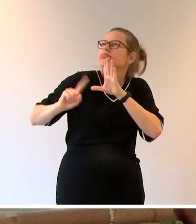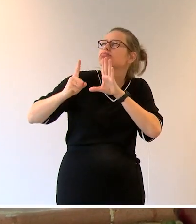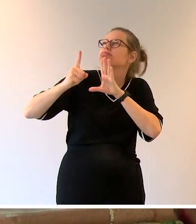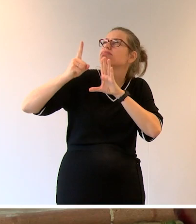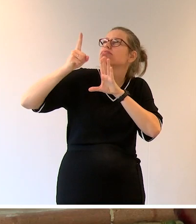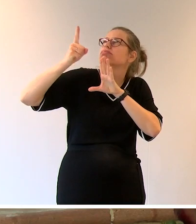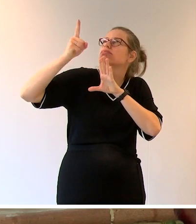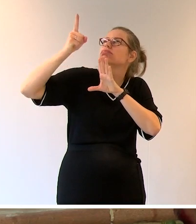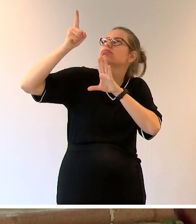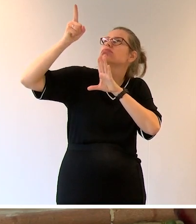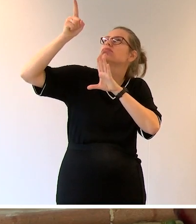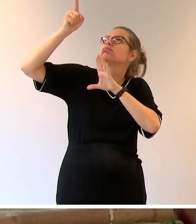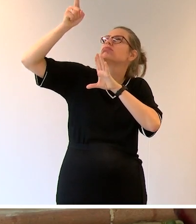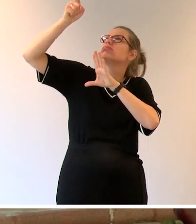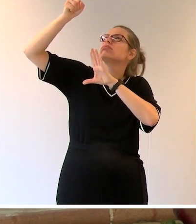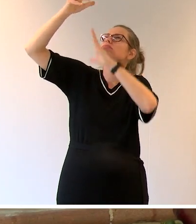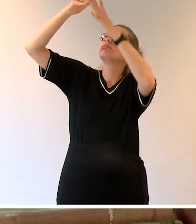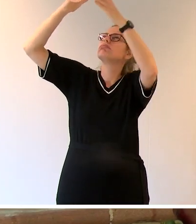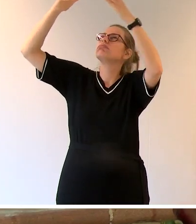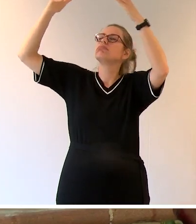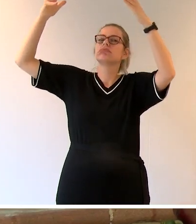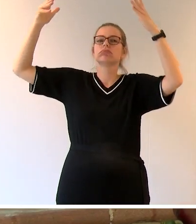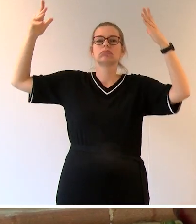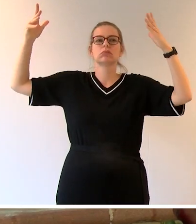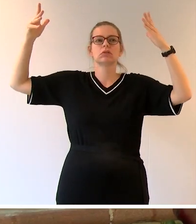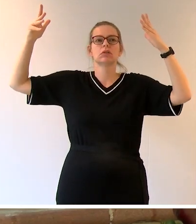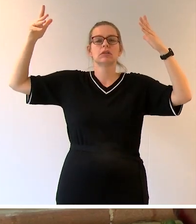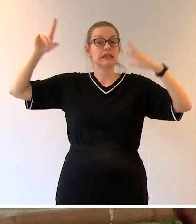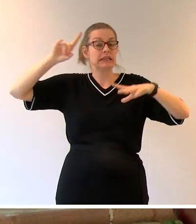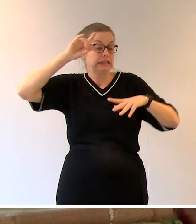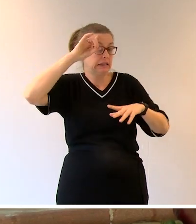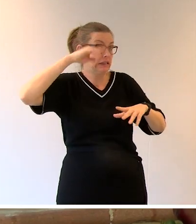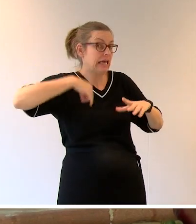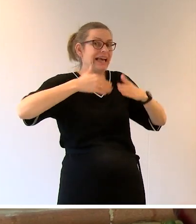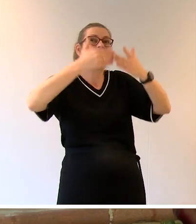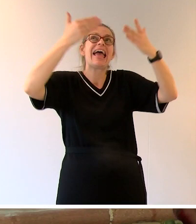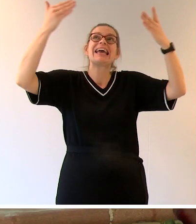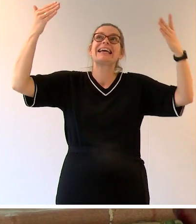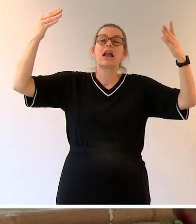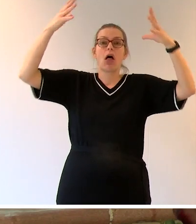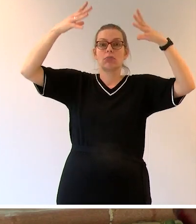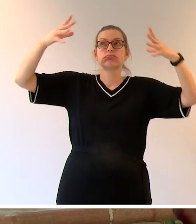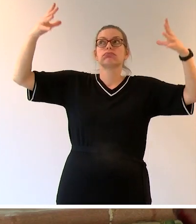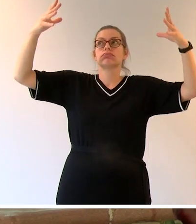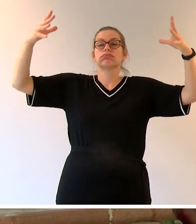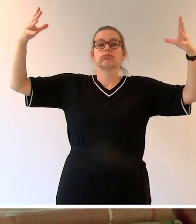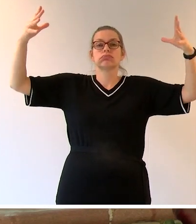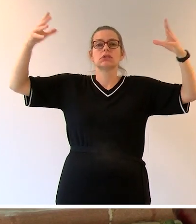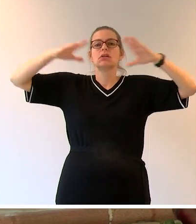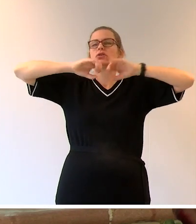dit universum reikt. Nou, we denken dat het heelal nog steeds uitdijt.